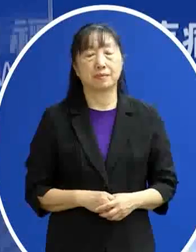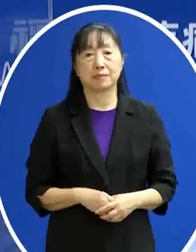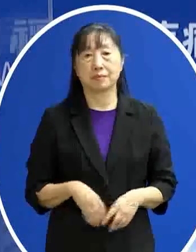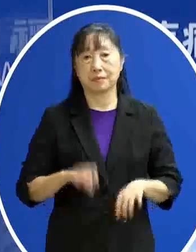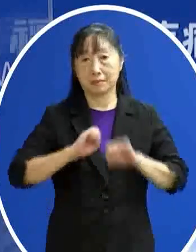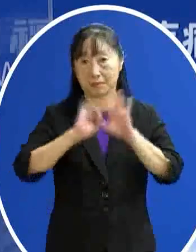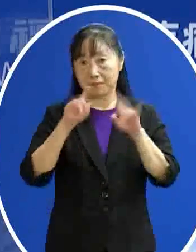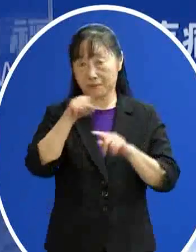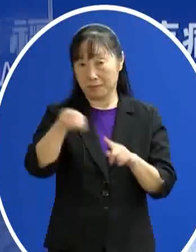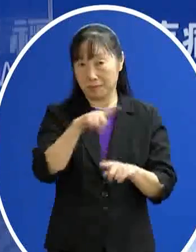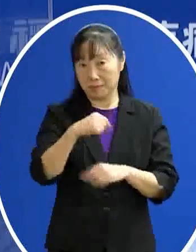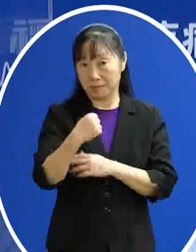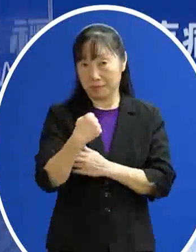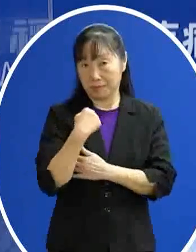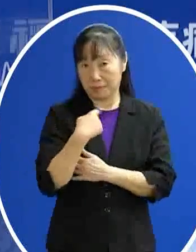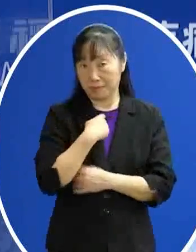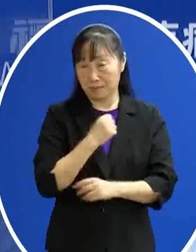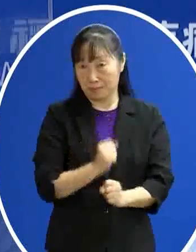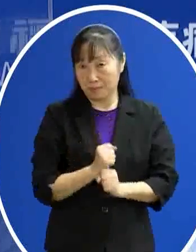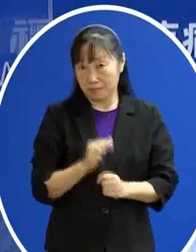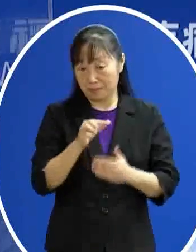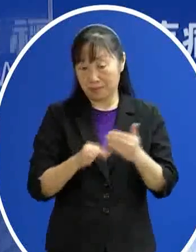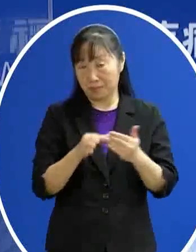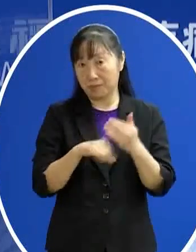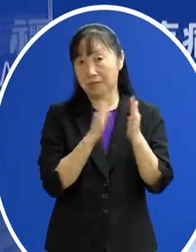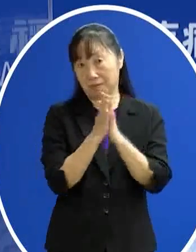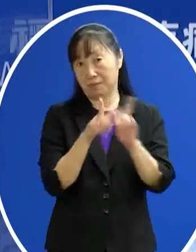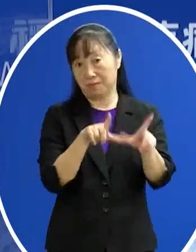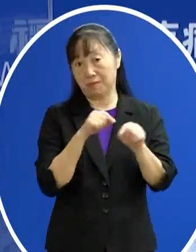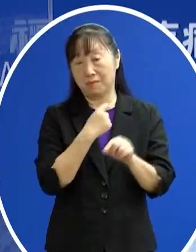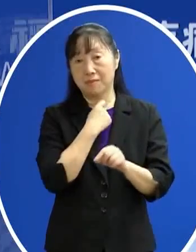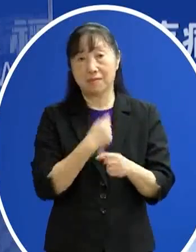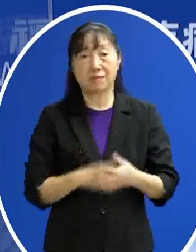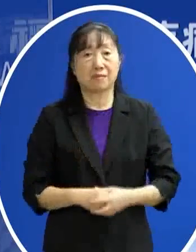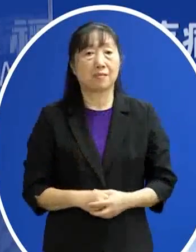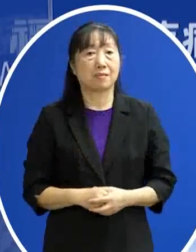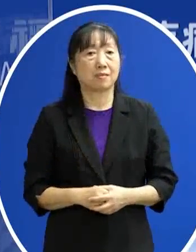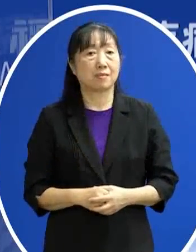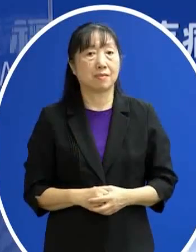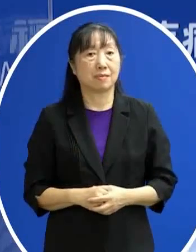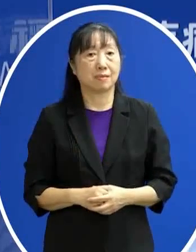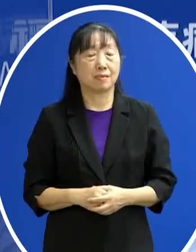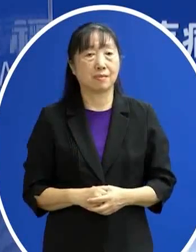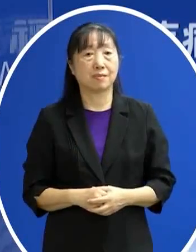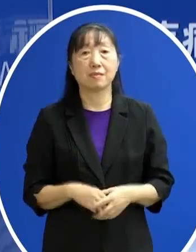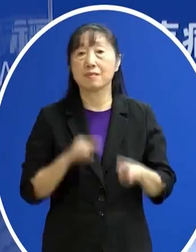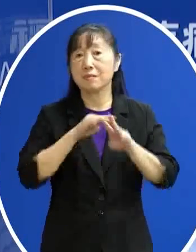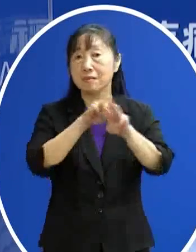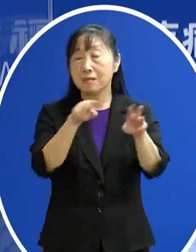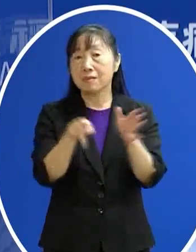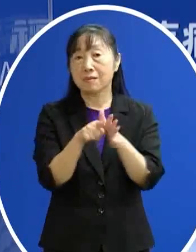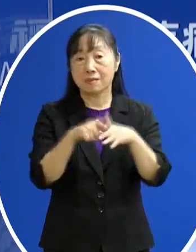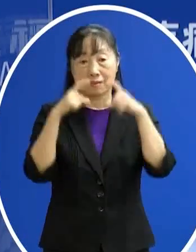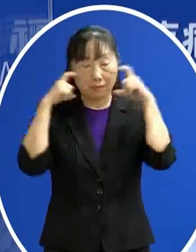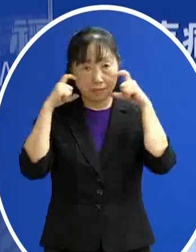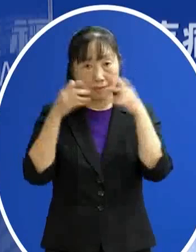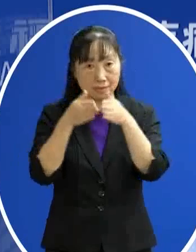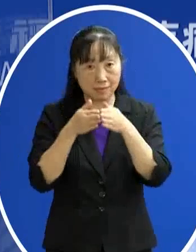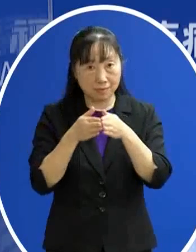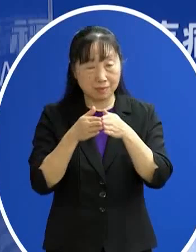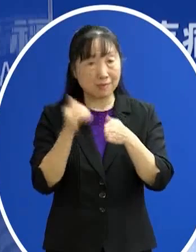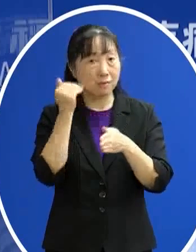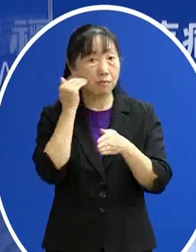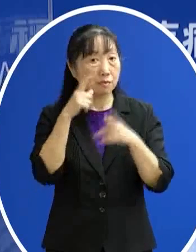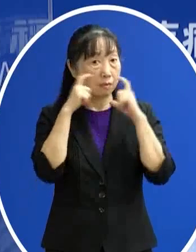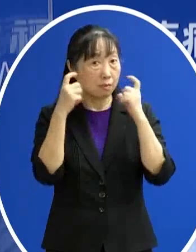的措施哈，请大家务必要遵守。好，那就是哈，外出全程要佩戴口罩哈，没